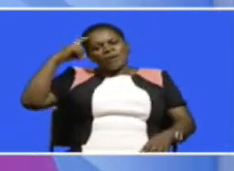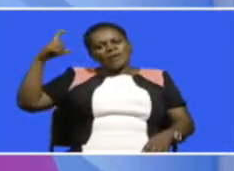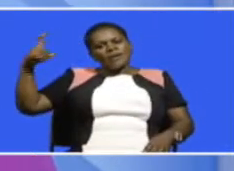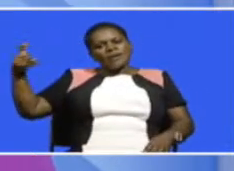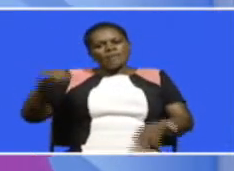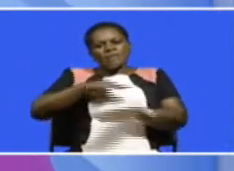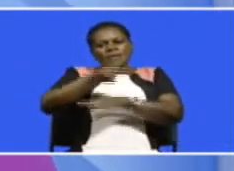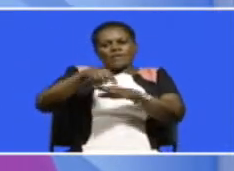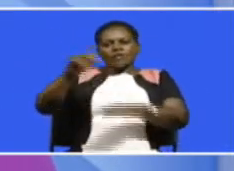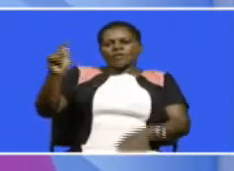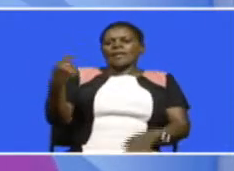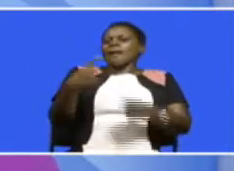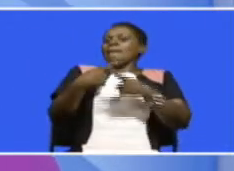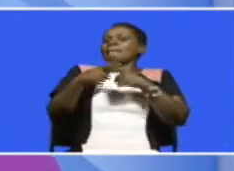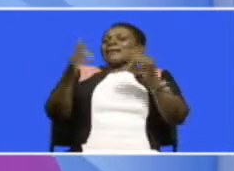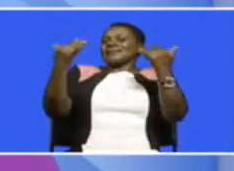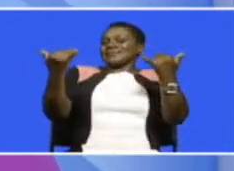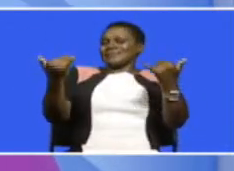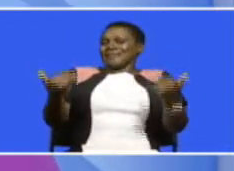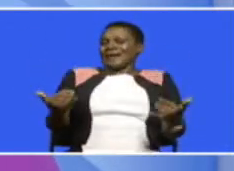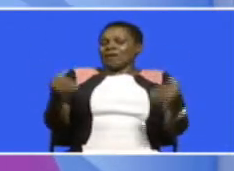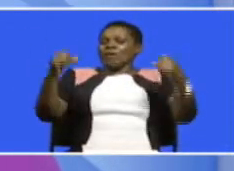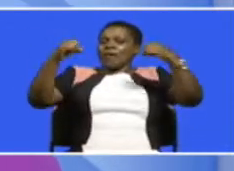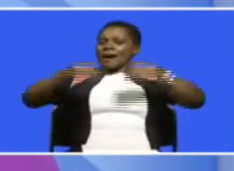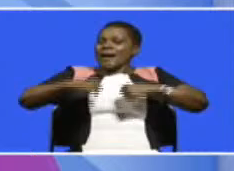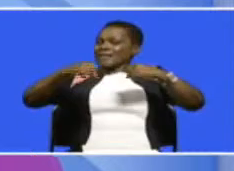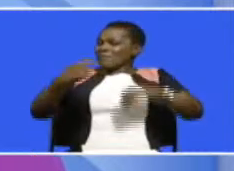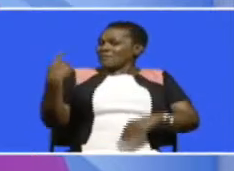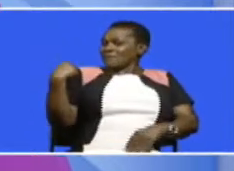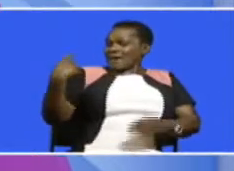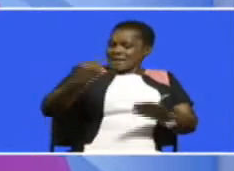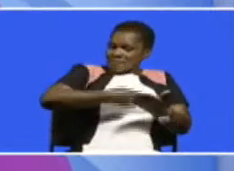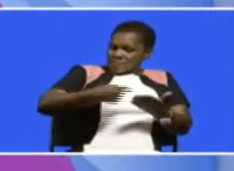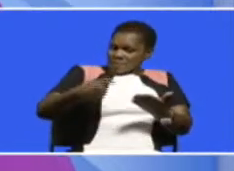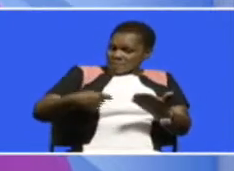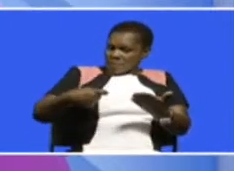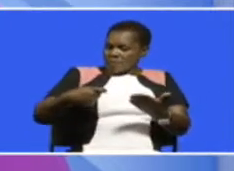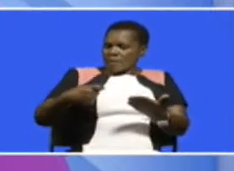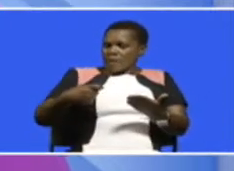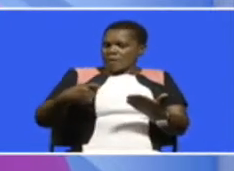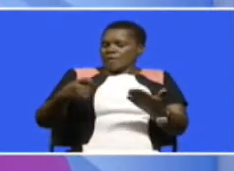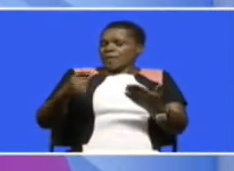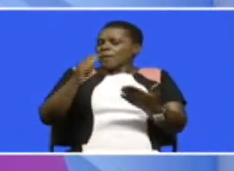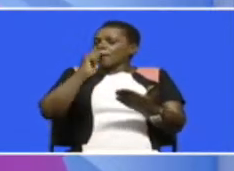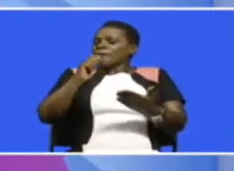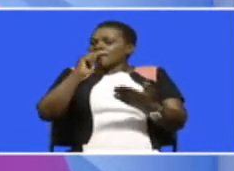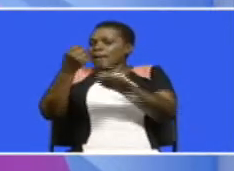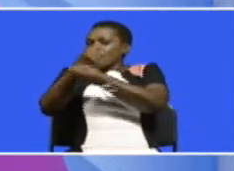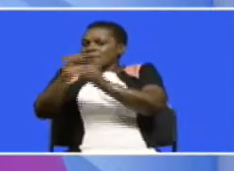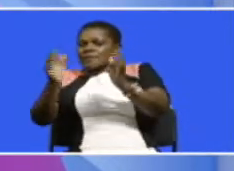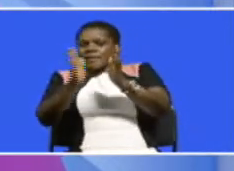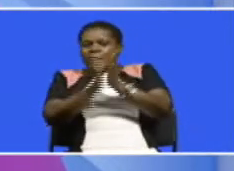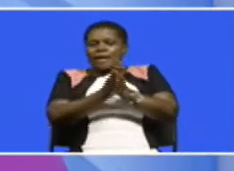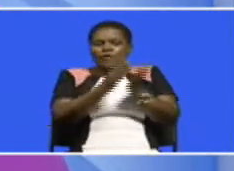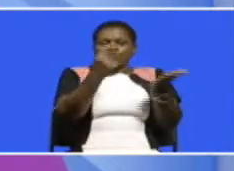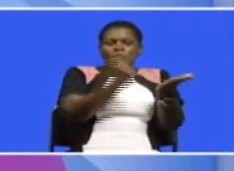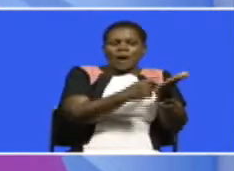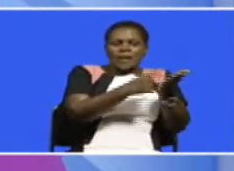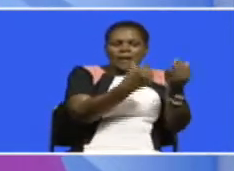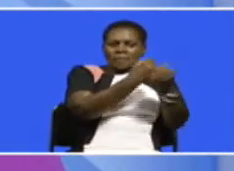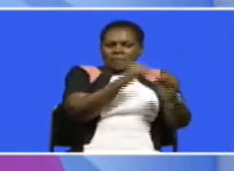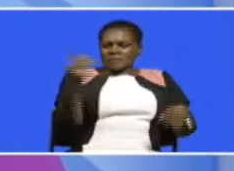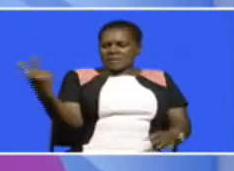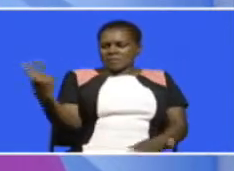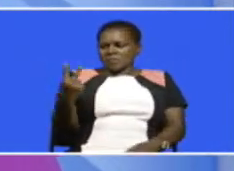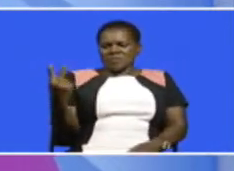ya taifa la Kenya. Ila sasa mkataba ambao ulitiwa saini na Rais wa Uganda Yoweri Kaguta Museveni na mwenzake wa